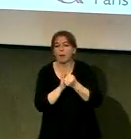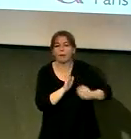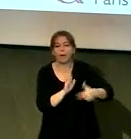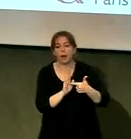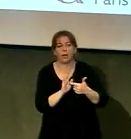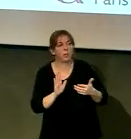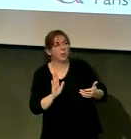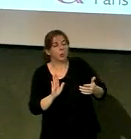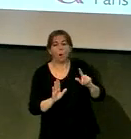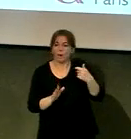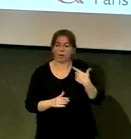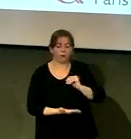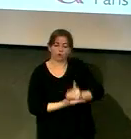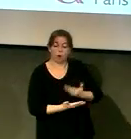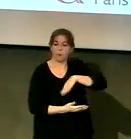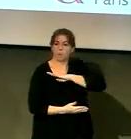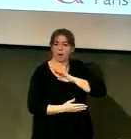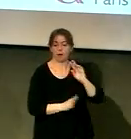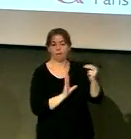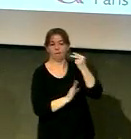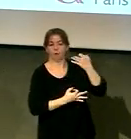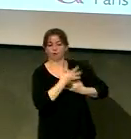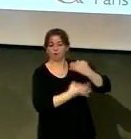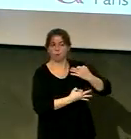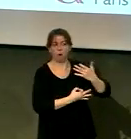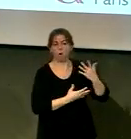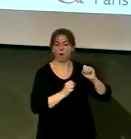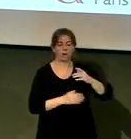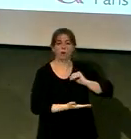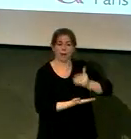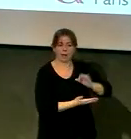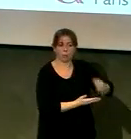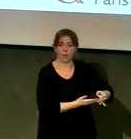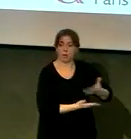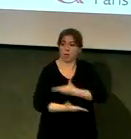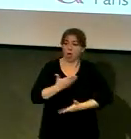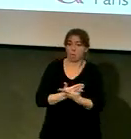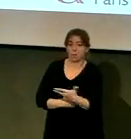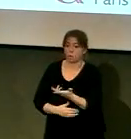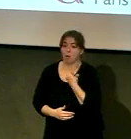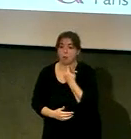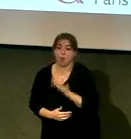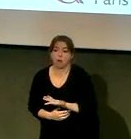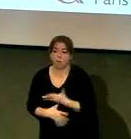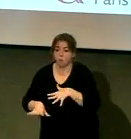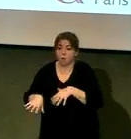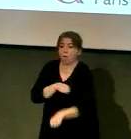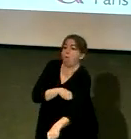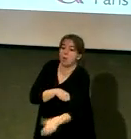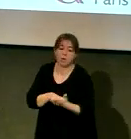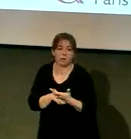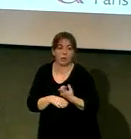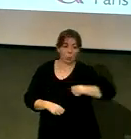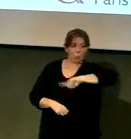derrière également à cette consommation et elle rattrape avec l'alcool. Donc comme nous de l'équipe soignante, on peut aider à ajuster et voir qu'est-ce qui